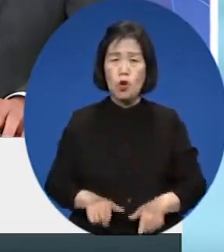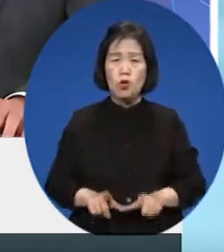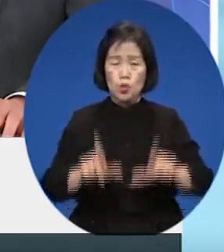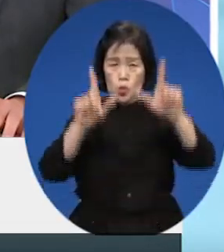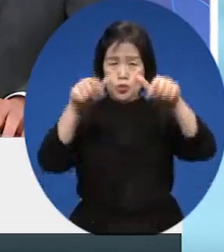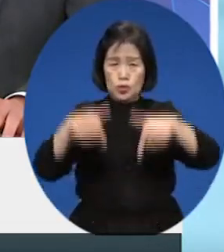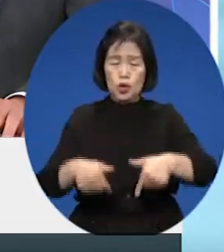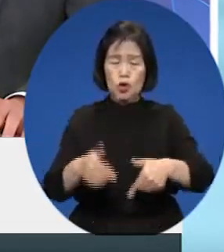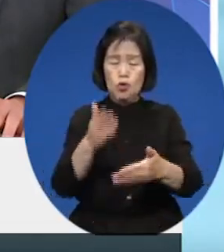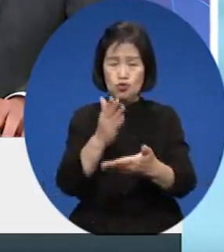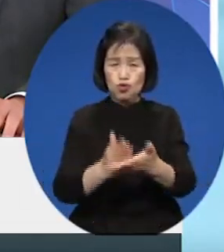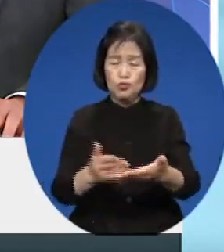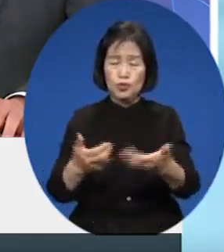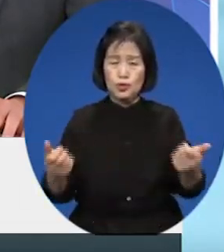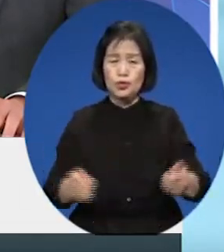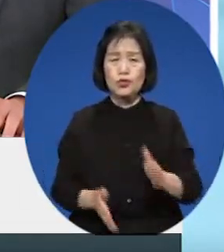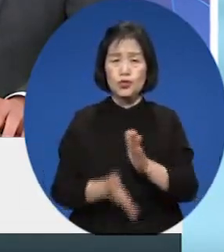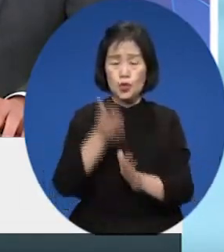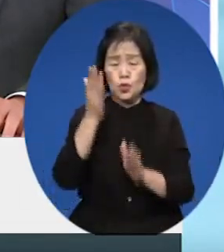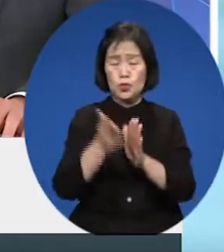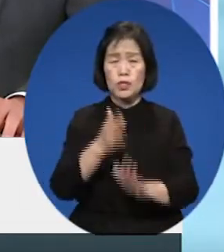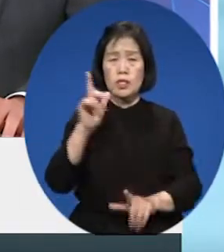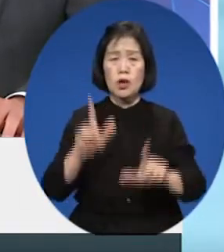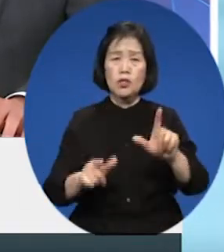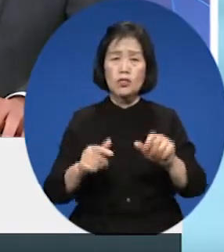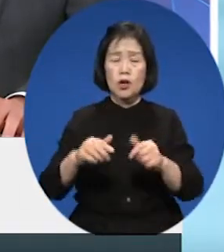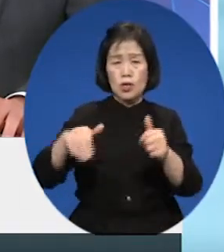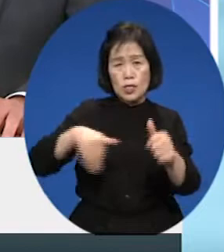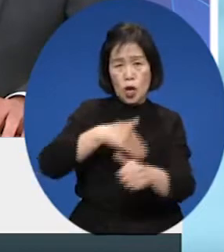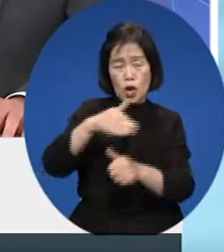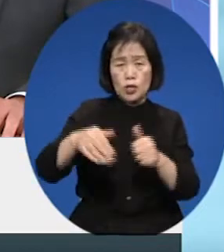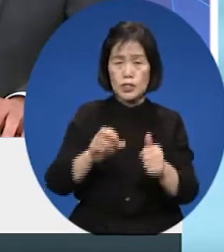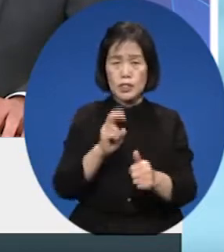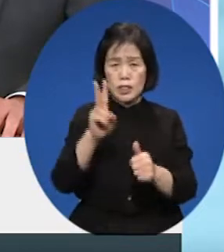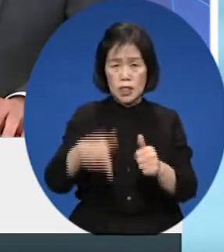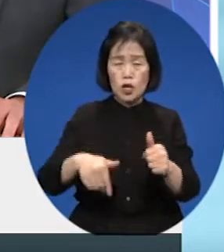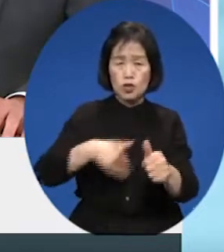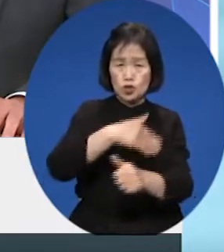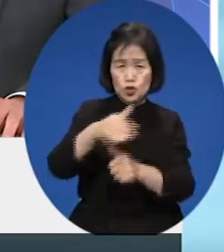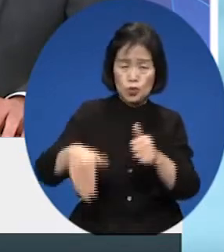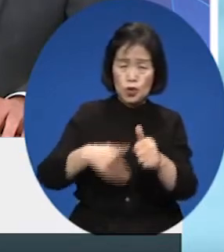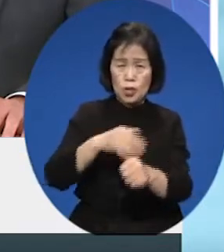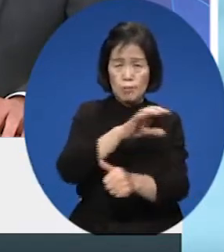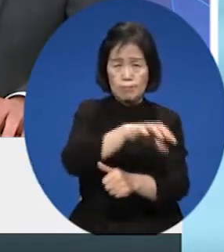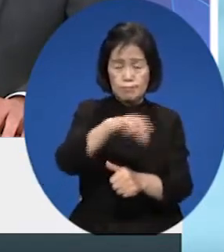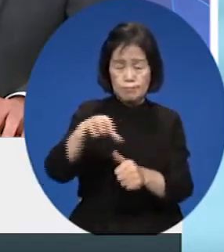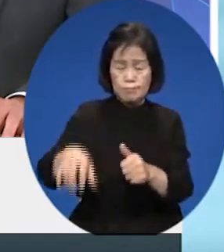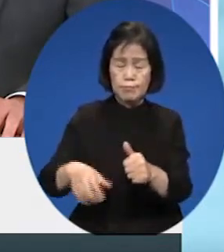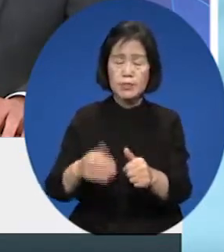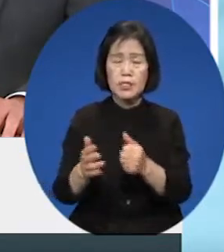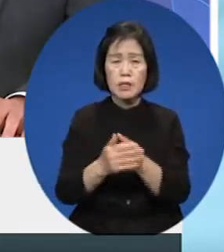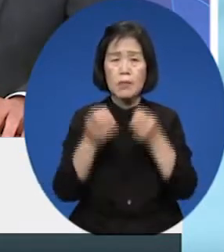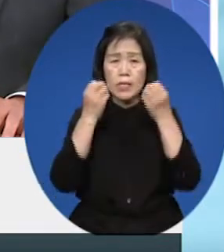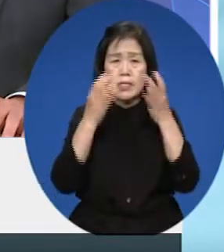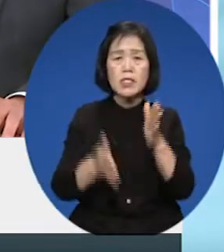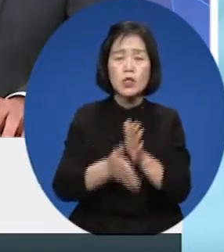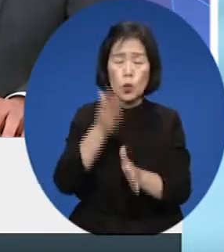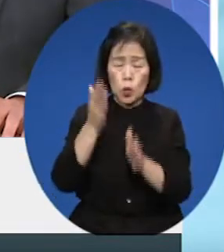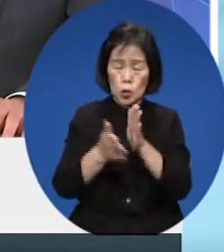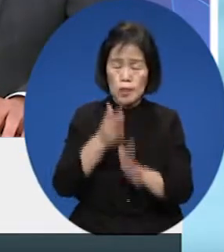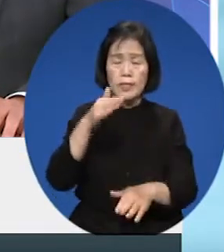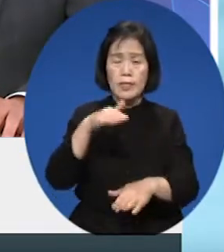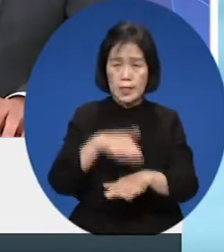있습니다 도시 도심 형성이 그 역 주변과 중심 도로 주변으로 이루어지고 있다 보니까 신도시 염 어영